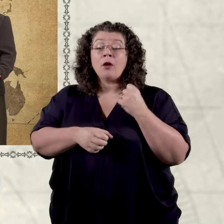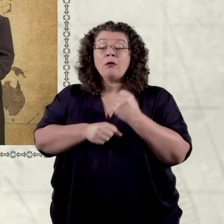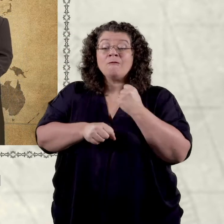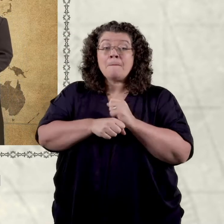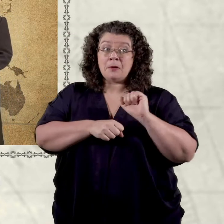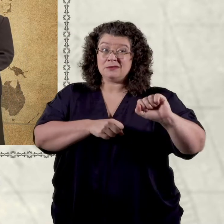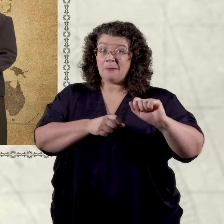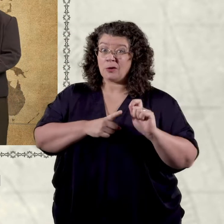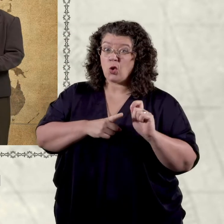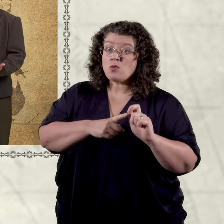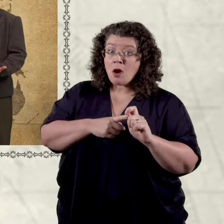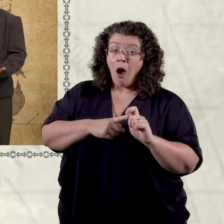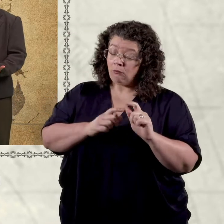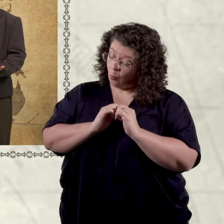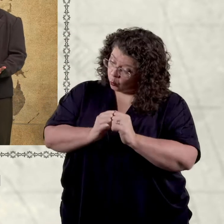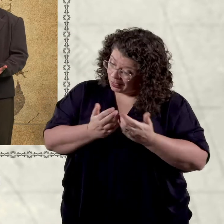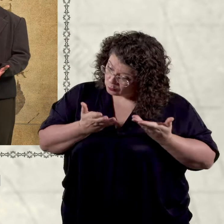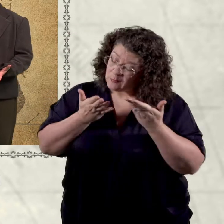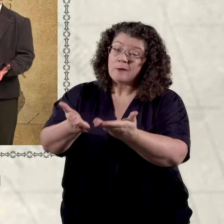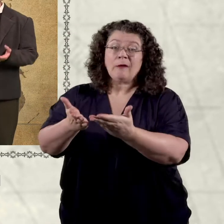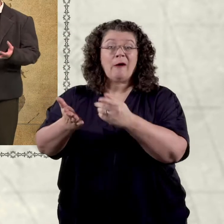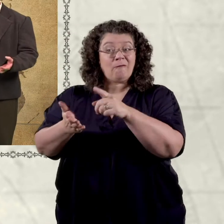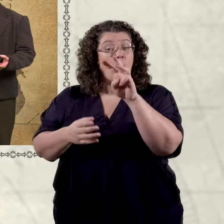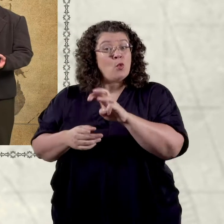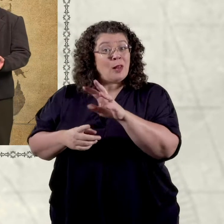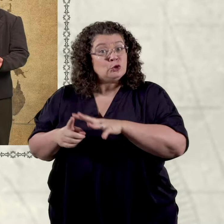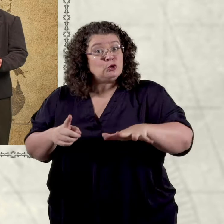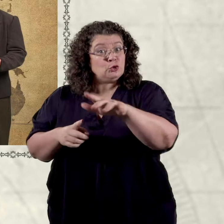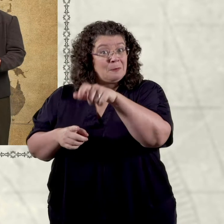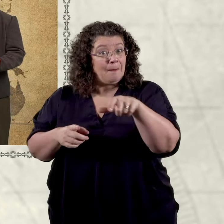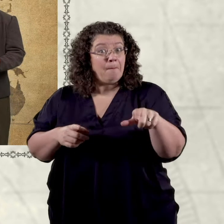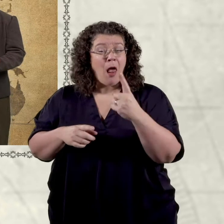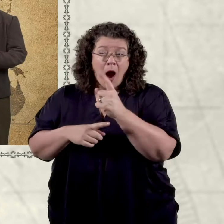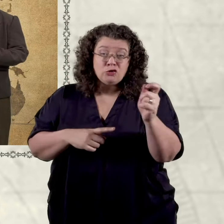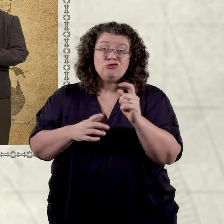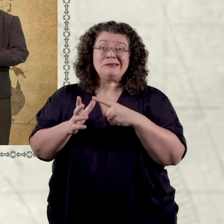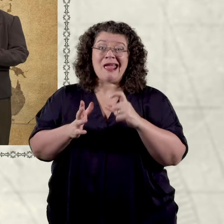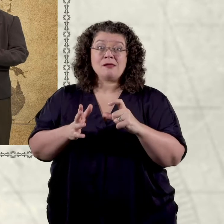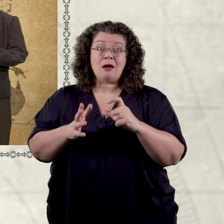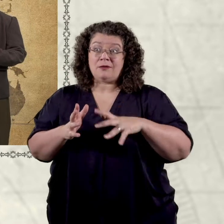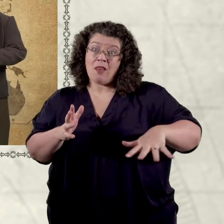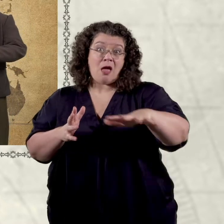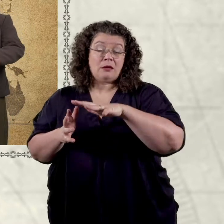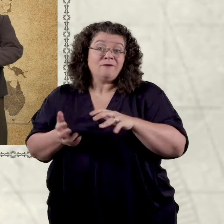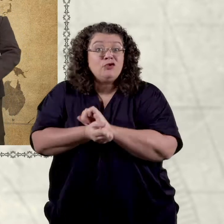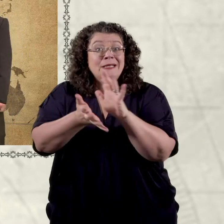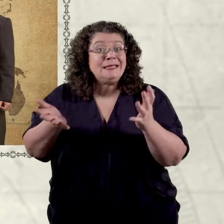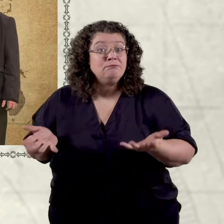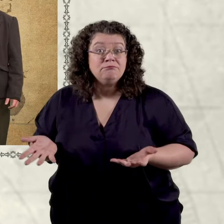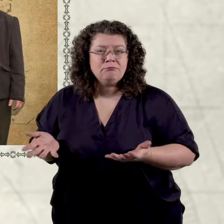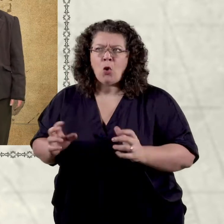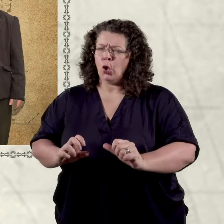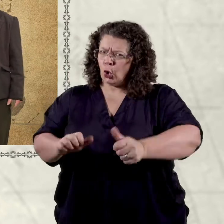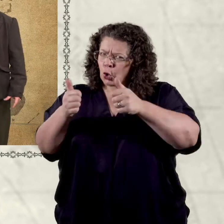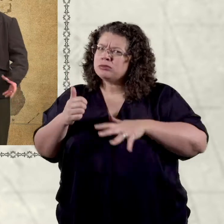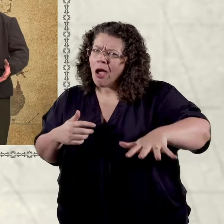D. Jones yn ddeud ydy, mae Llywodraeth Patagonia yn fodlon rhaid 100 erw o dir i ni'r Cymru am ddim. A mae